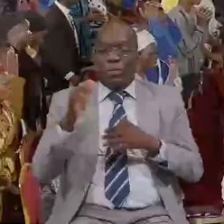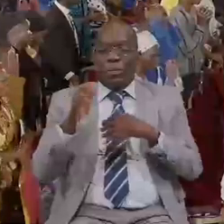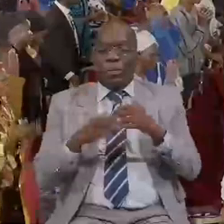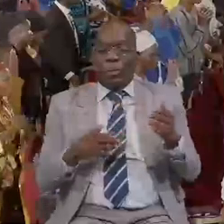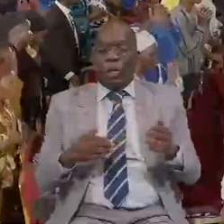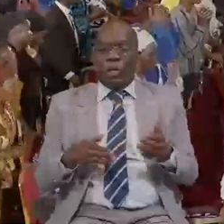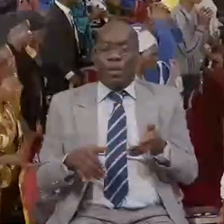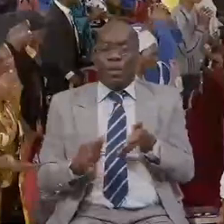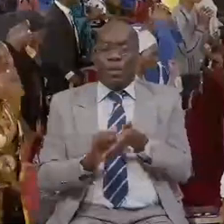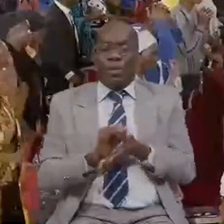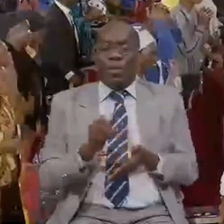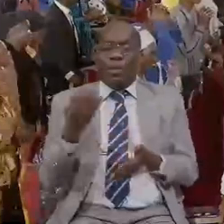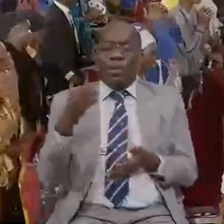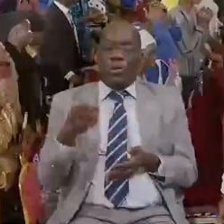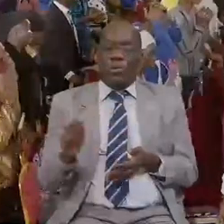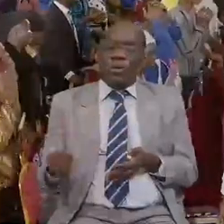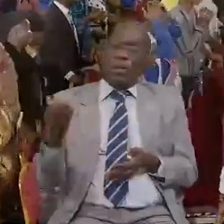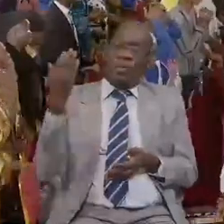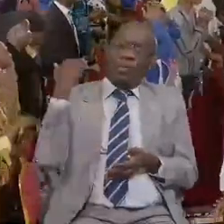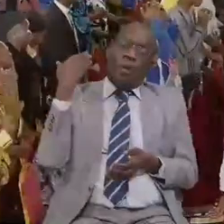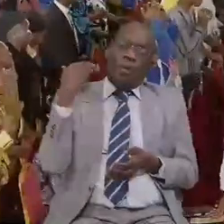Ceux du passé.